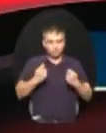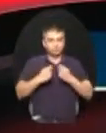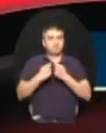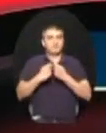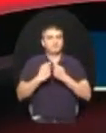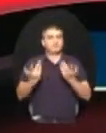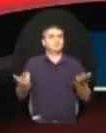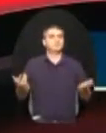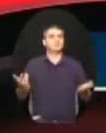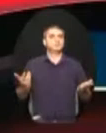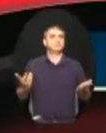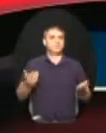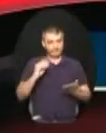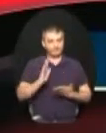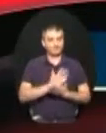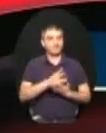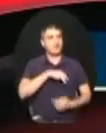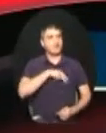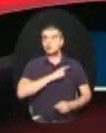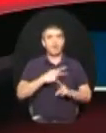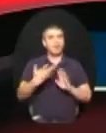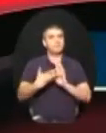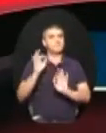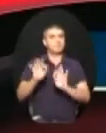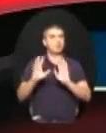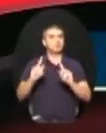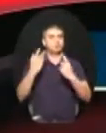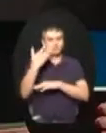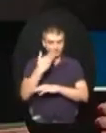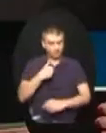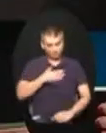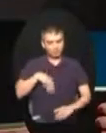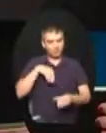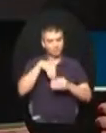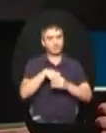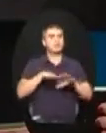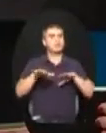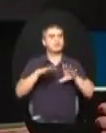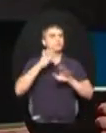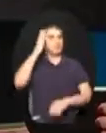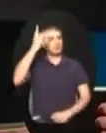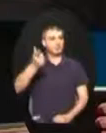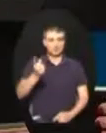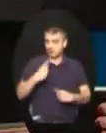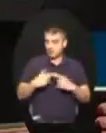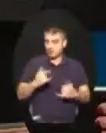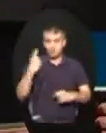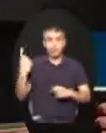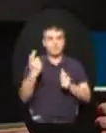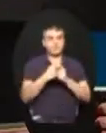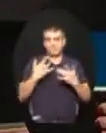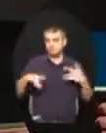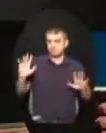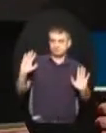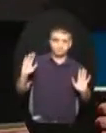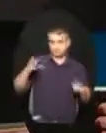שותפים גם לאחריות, לא רק לביקורת על מה שקורה במדינה, אנחנו רוצים להיות חלק מממשלה עתידית. עד היום כל מפלגה בורחת